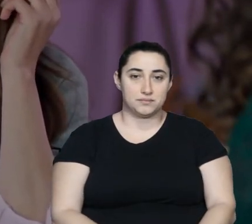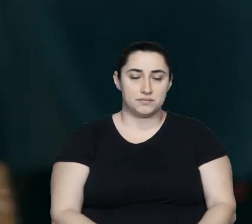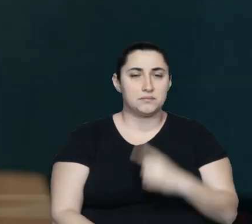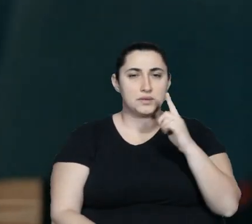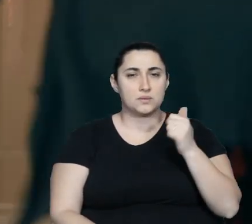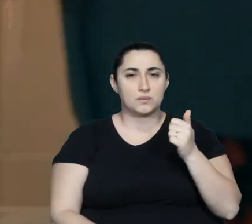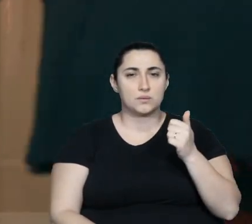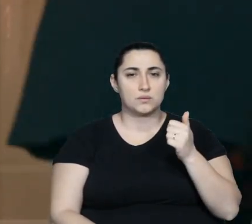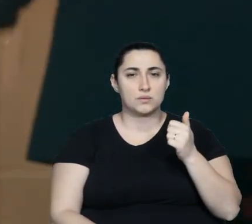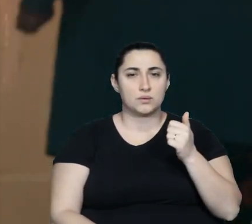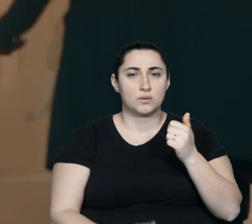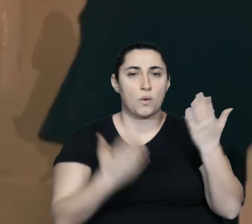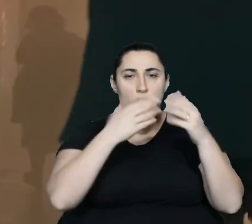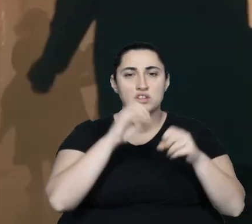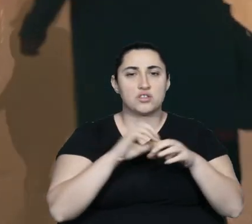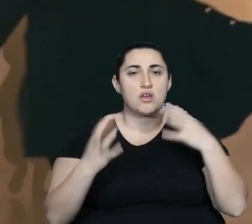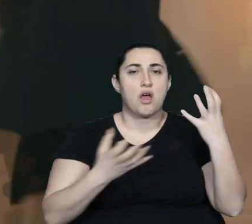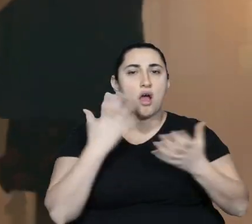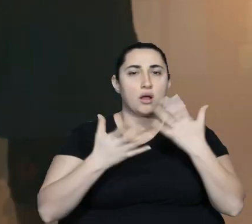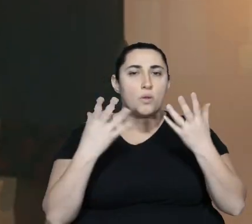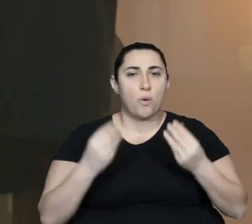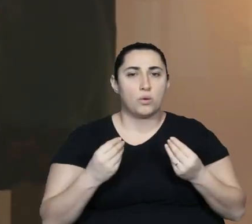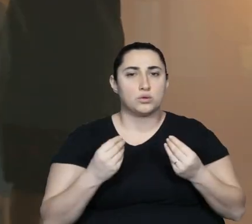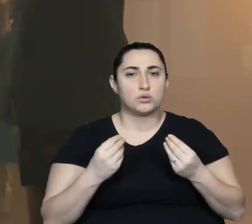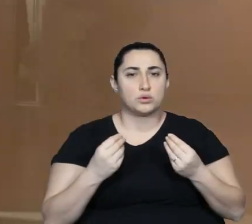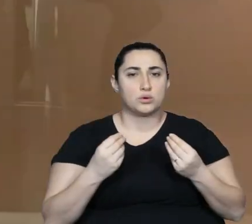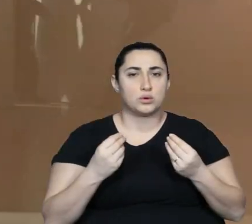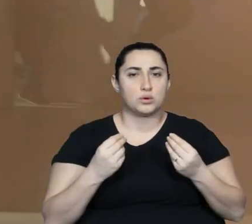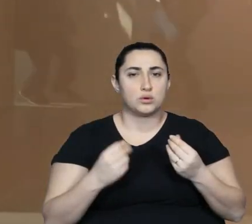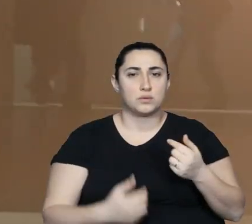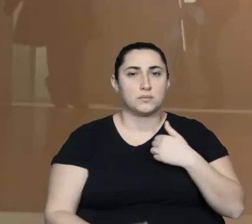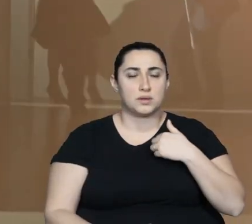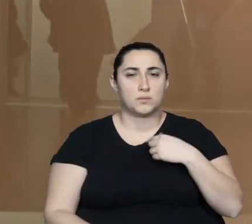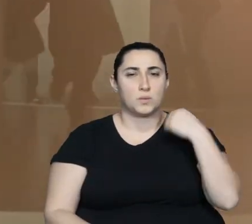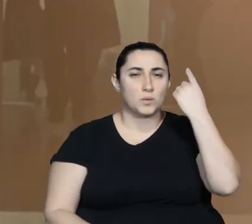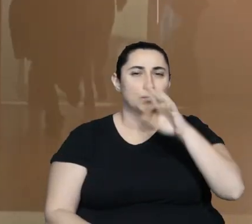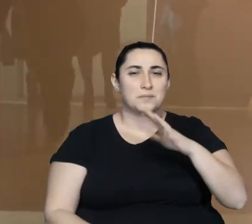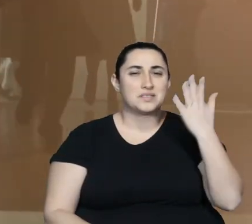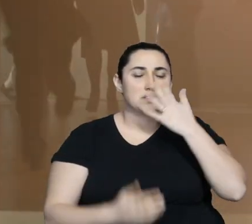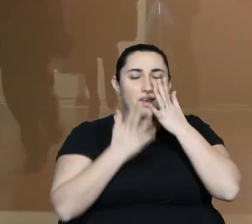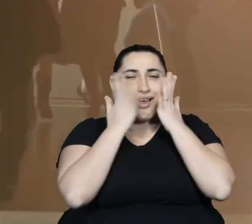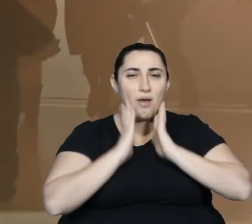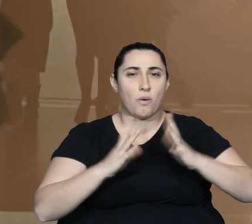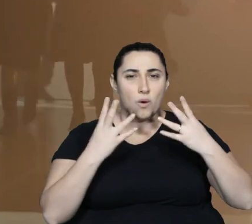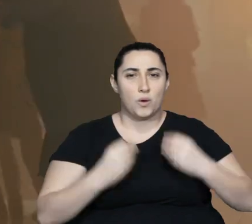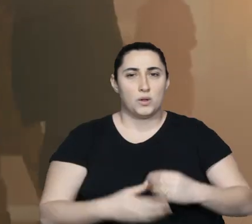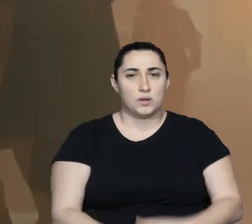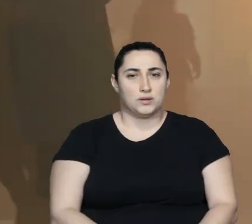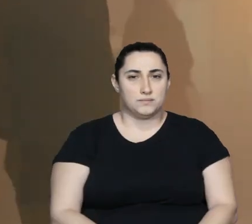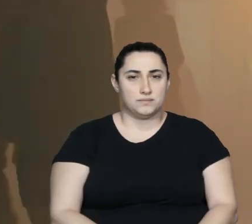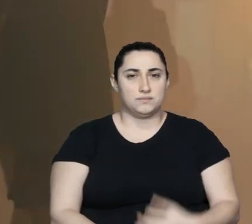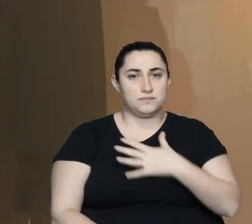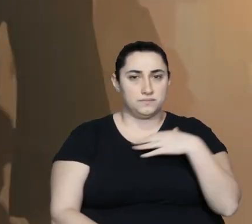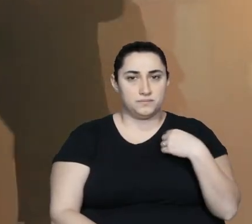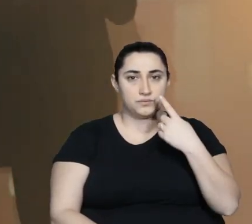Bir gün... geçmiş. Okulda yangın çıktı. Ve benim yüzüm, gözüm is içinde.